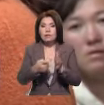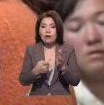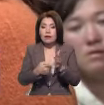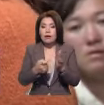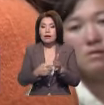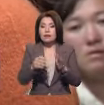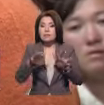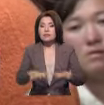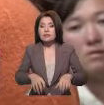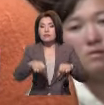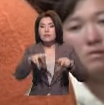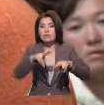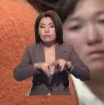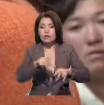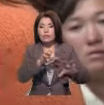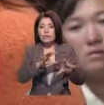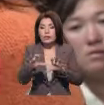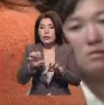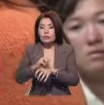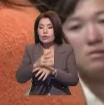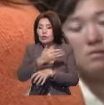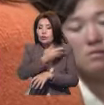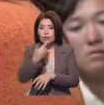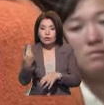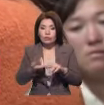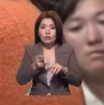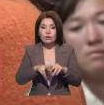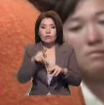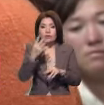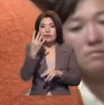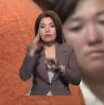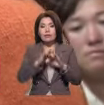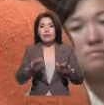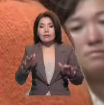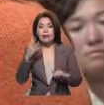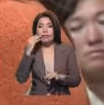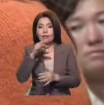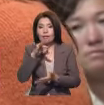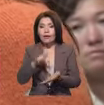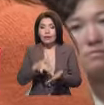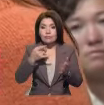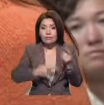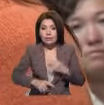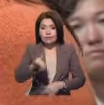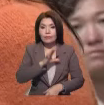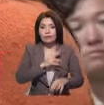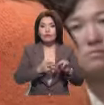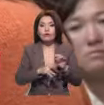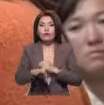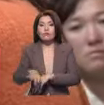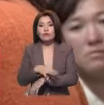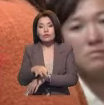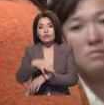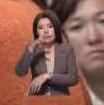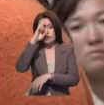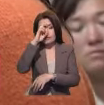изоляторында тиісті күтім көрсетуге мүмкіндік жоқ екені белгілі. Біздің 4 баламызда Алматы қаласында дүниеге келді. Сондықтан жұбайымның